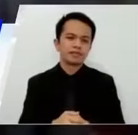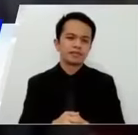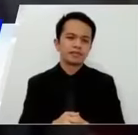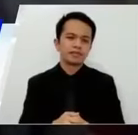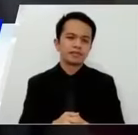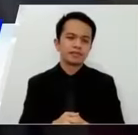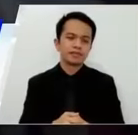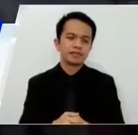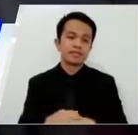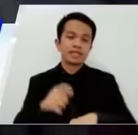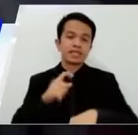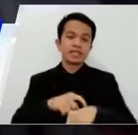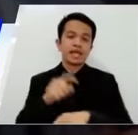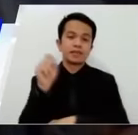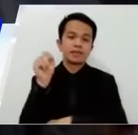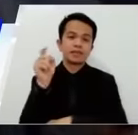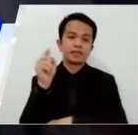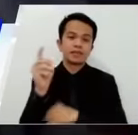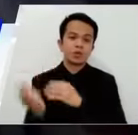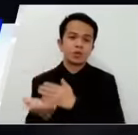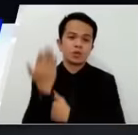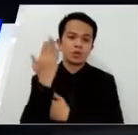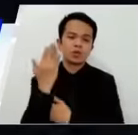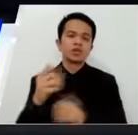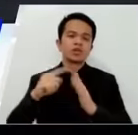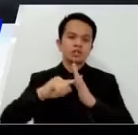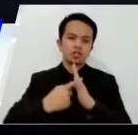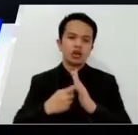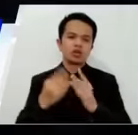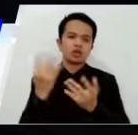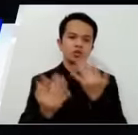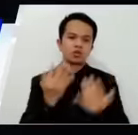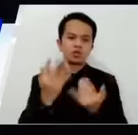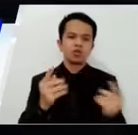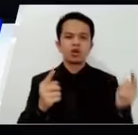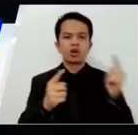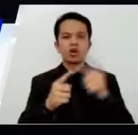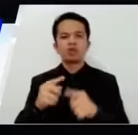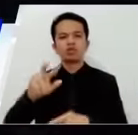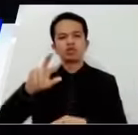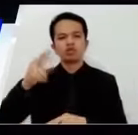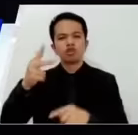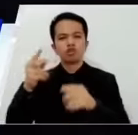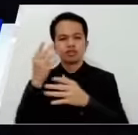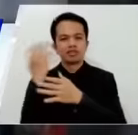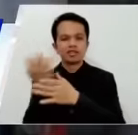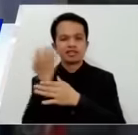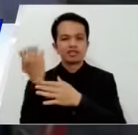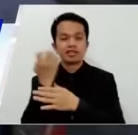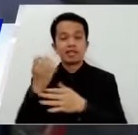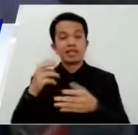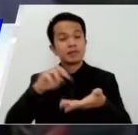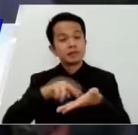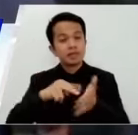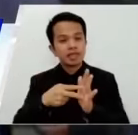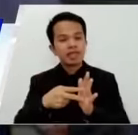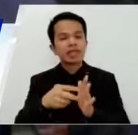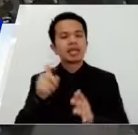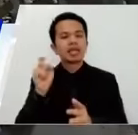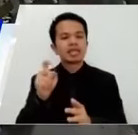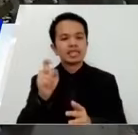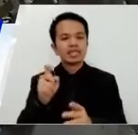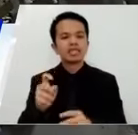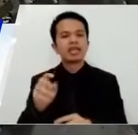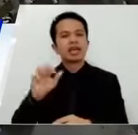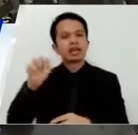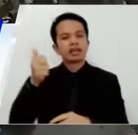las 11:30 ng umaga, nagsimula ang sunog na umabot sa ikatlong alarma. Ibig sabihin, kailangan ng hanggang 10 truck ng bumbero.